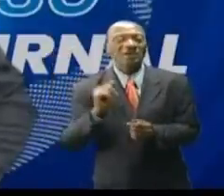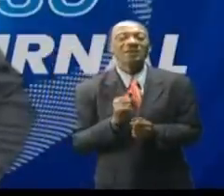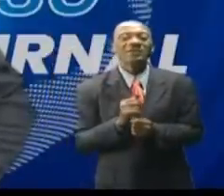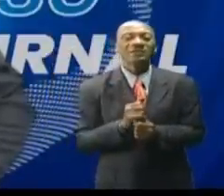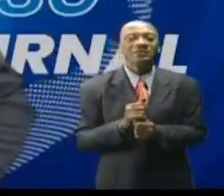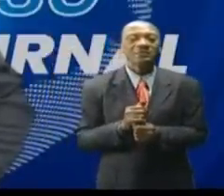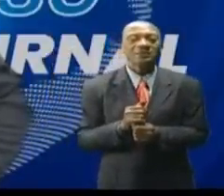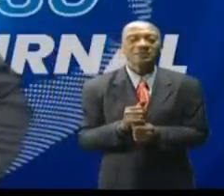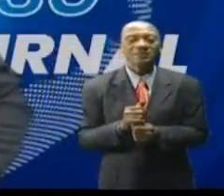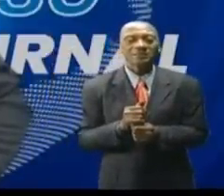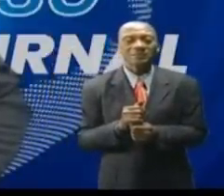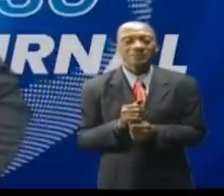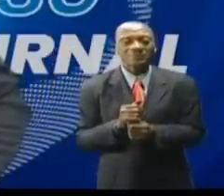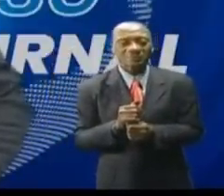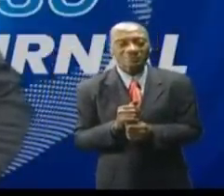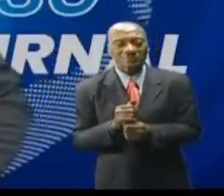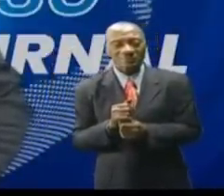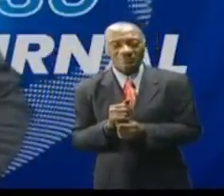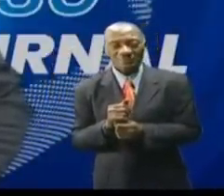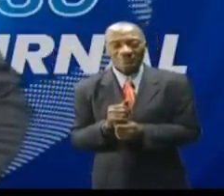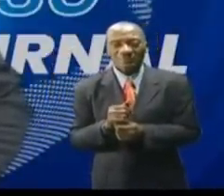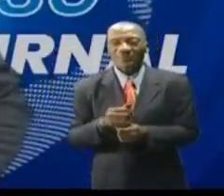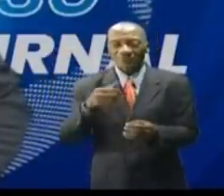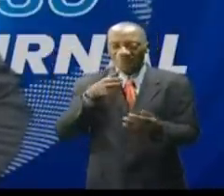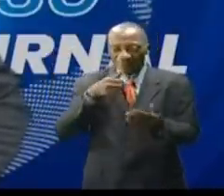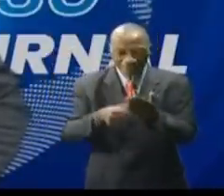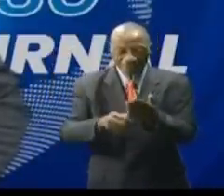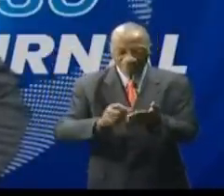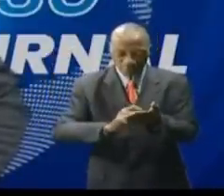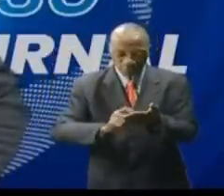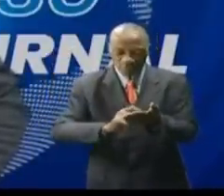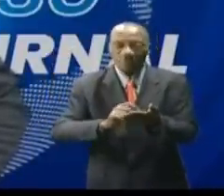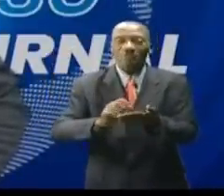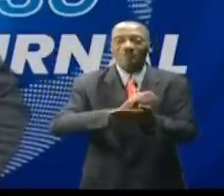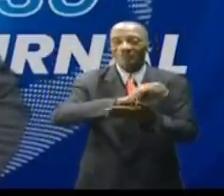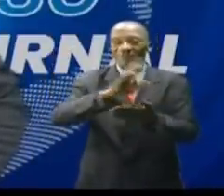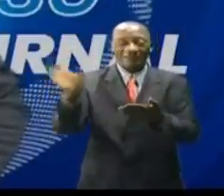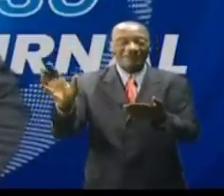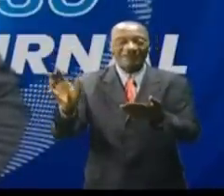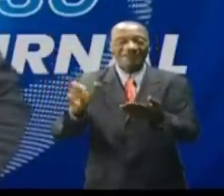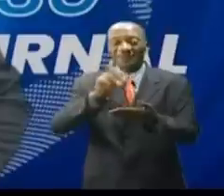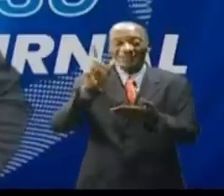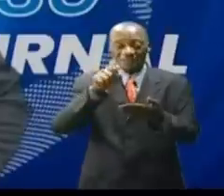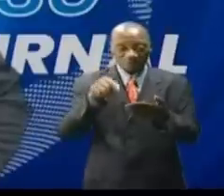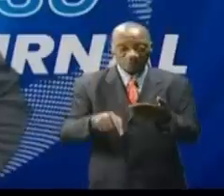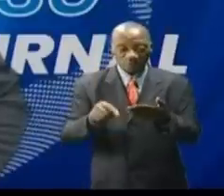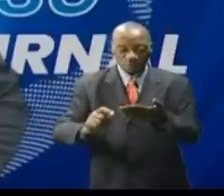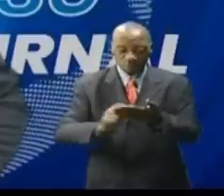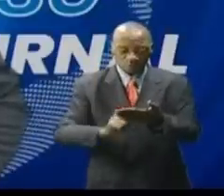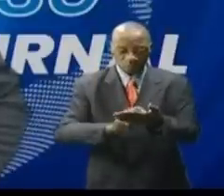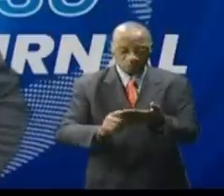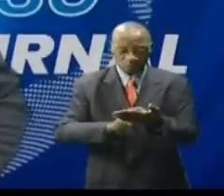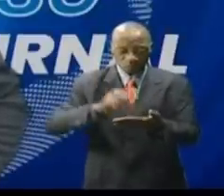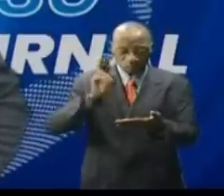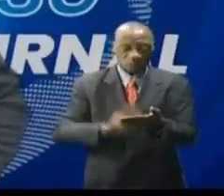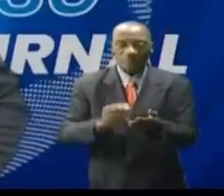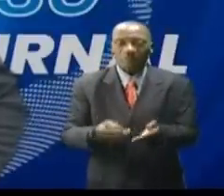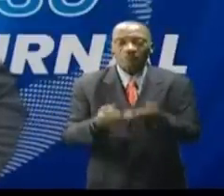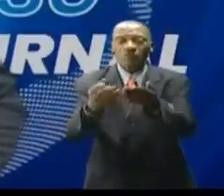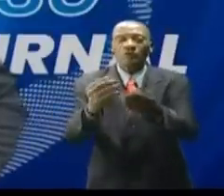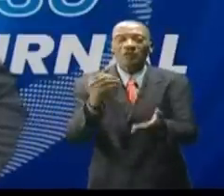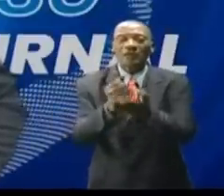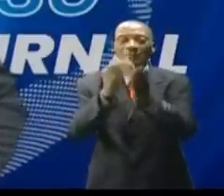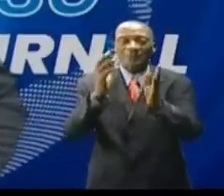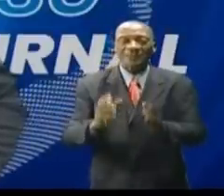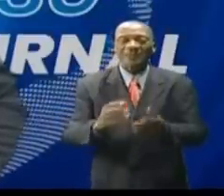Lutundula Apala, Penapala, vient de notifier ce lundi 31 octobre 2022 à M. l'ambassadeur du Rwanda la